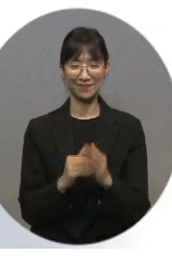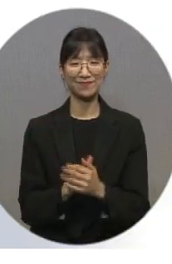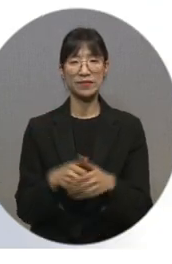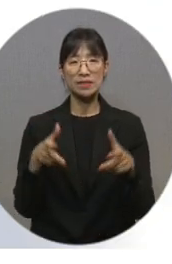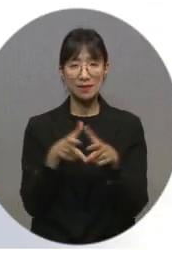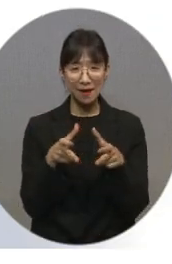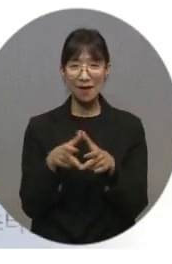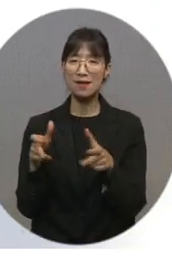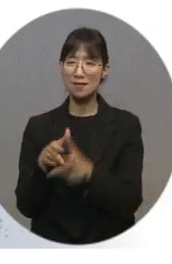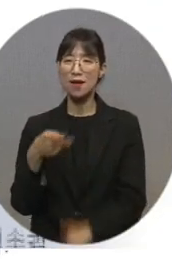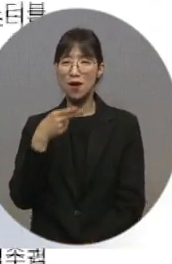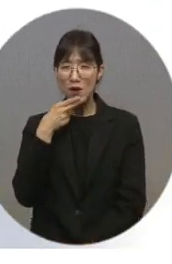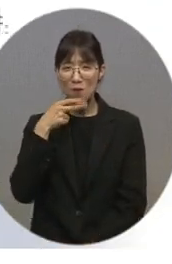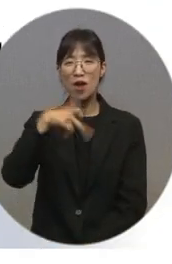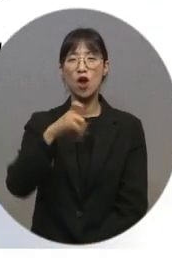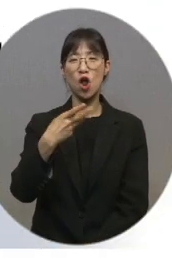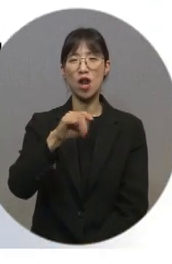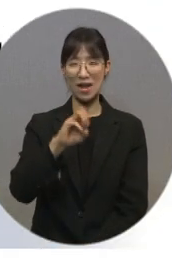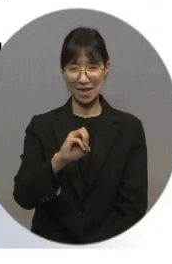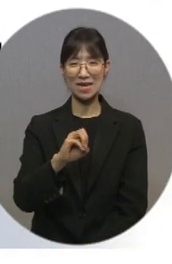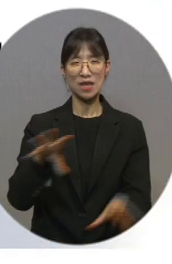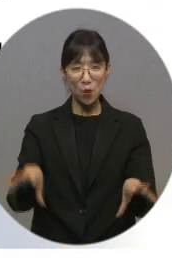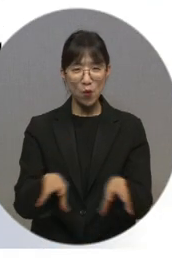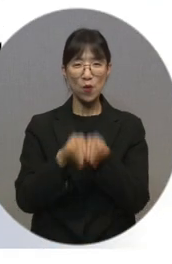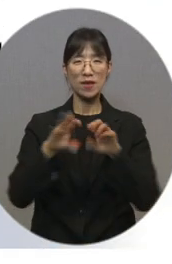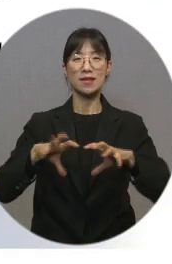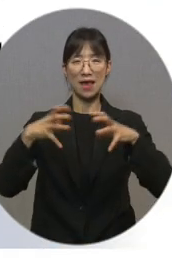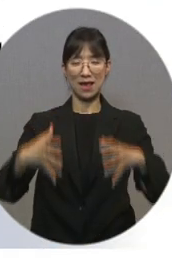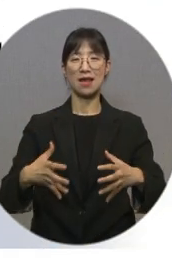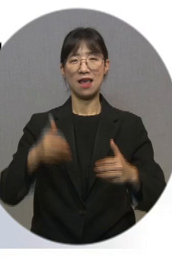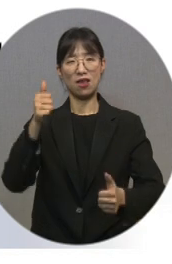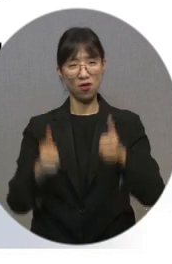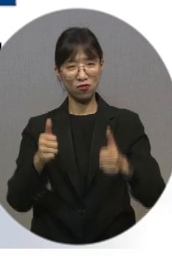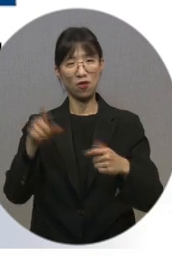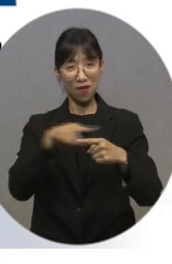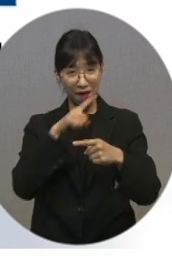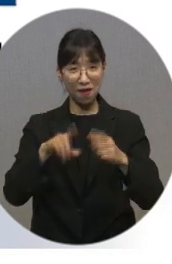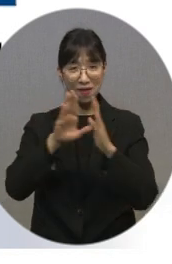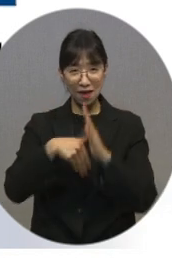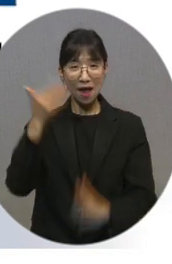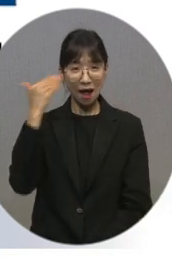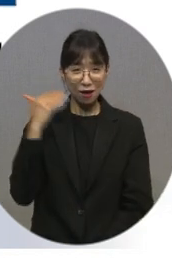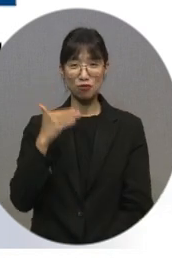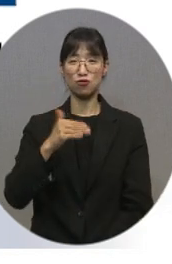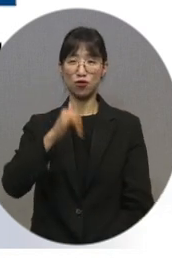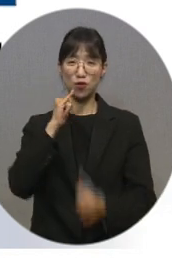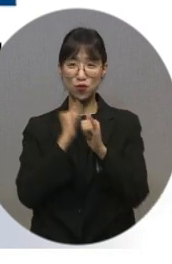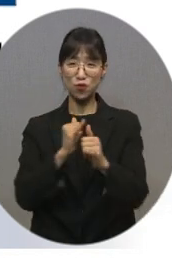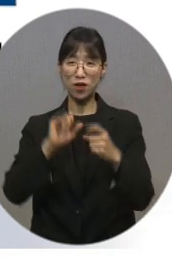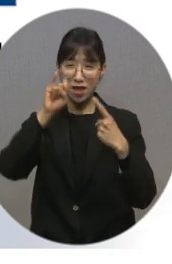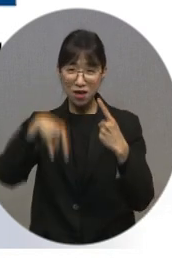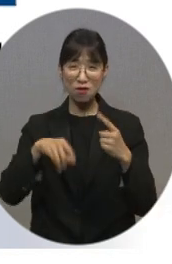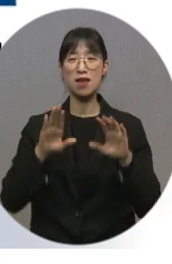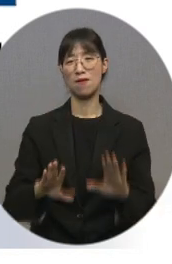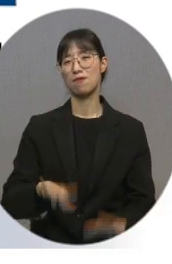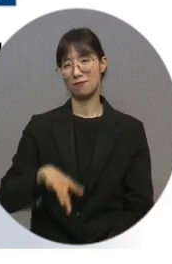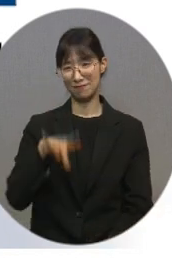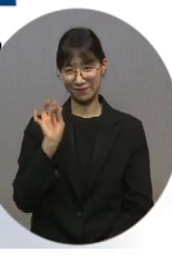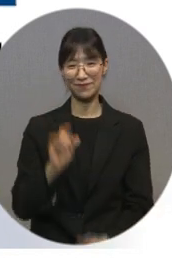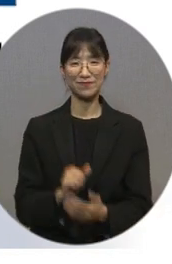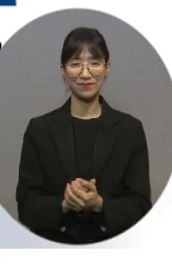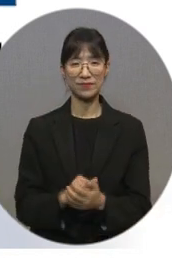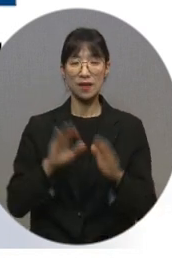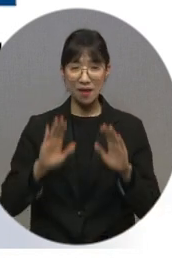장애인 비장애인 컬링 경기를 통틀어 세계 선수권 대회에서 우리나라가 우승을 한 것은 이번이 처음인데요